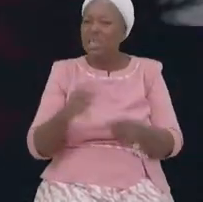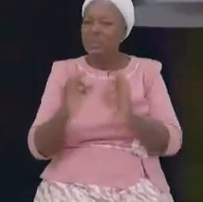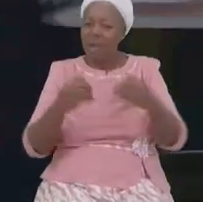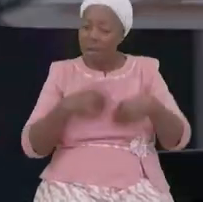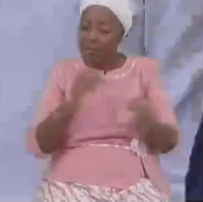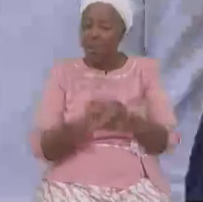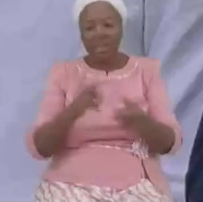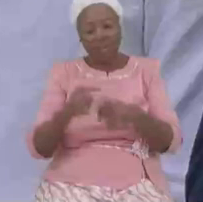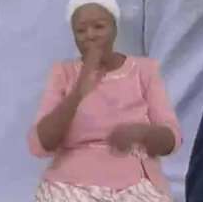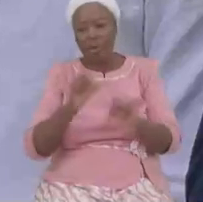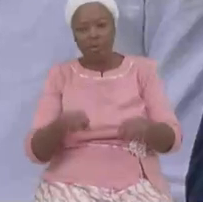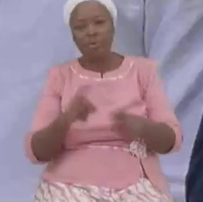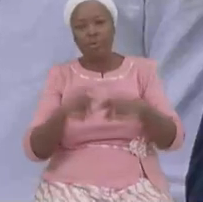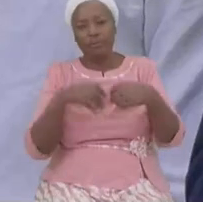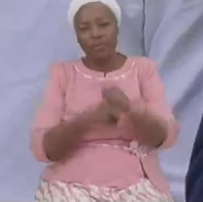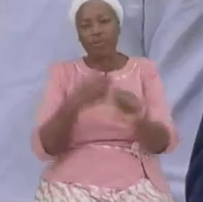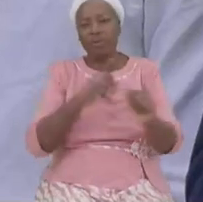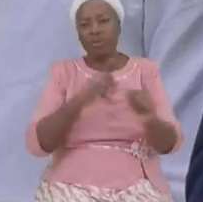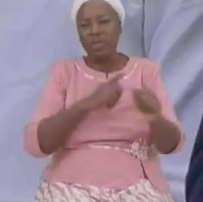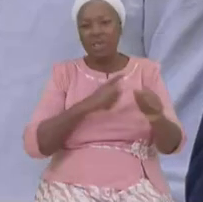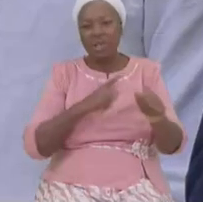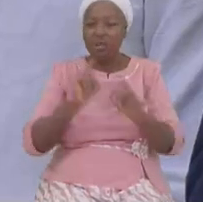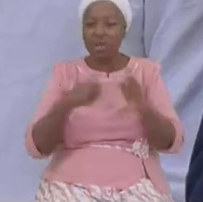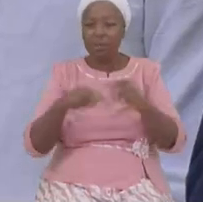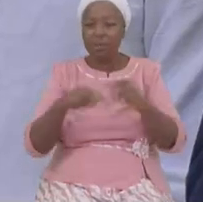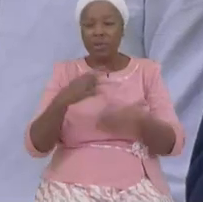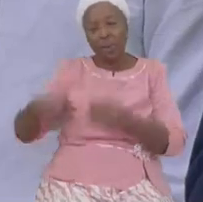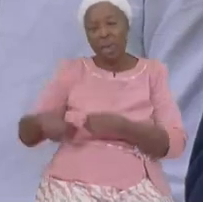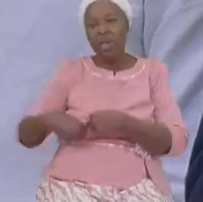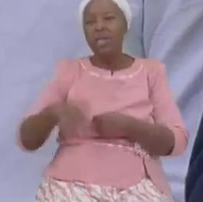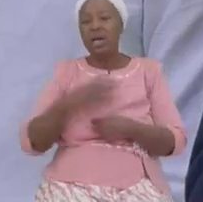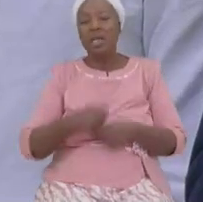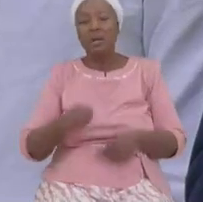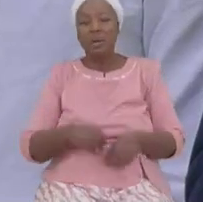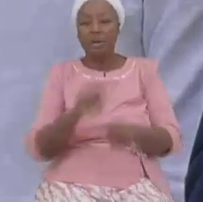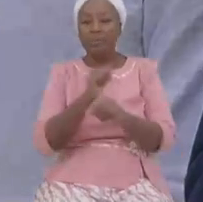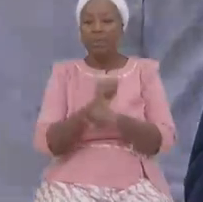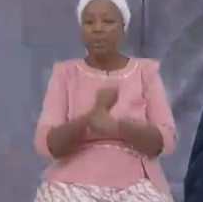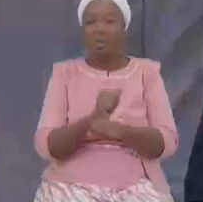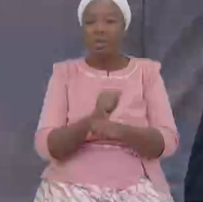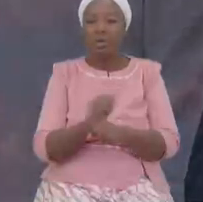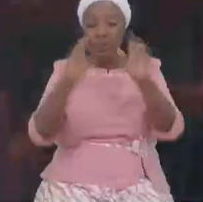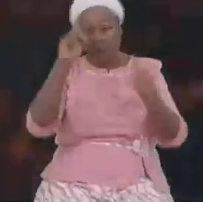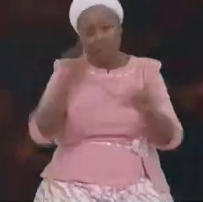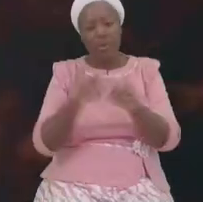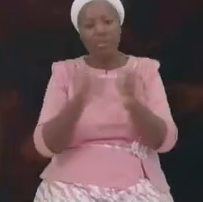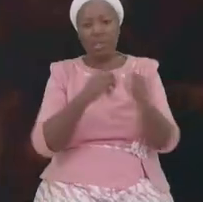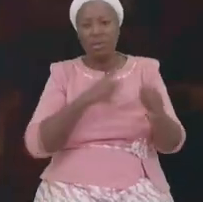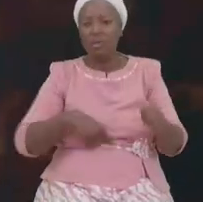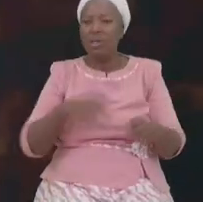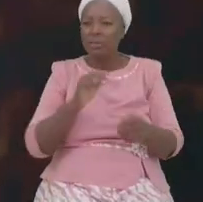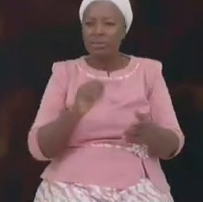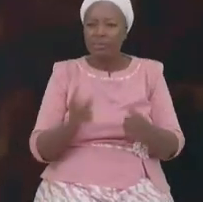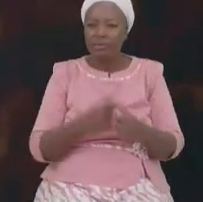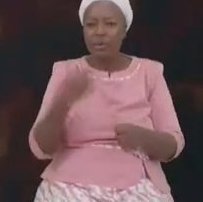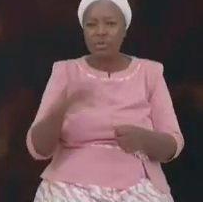nous parlons de notre alliance avec le Seigneur, c'est ce qu'il veut faire. Premièrement, il veut donner un